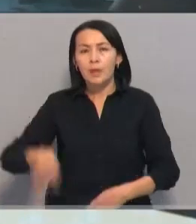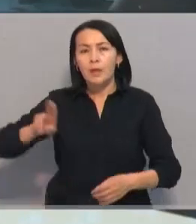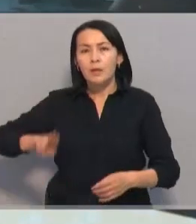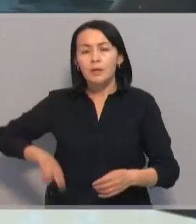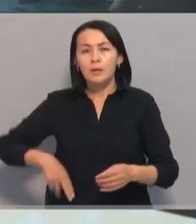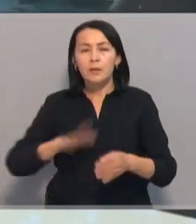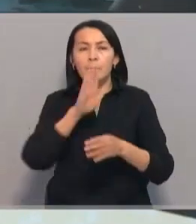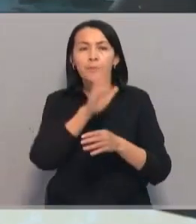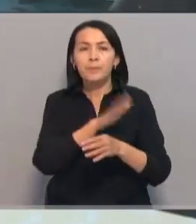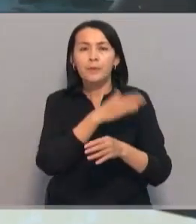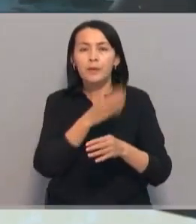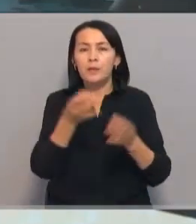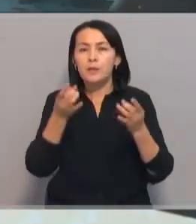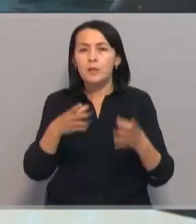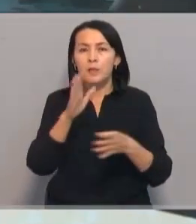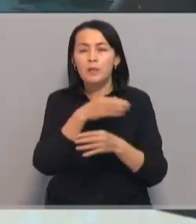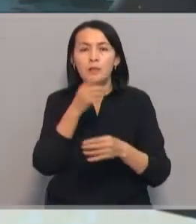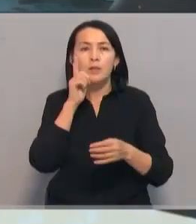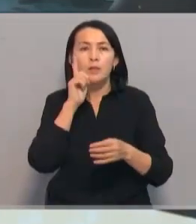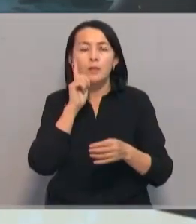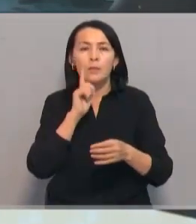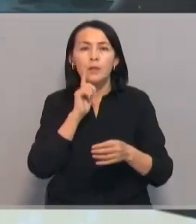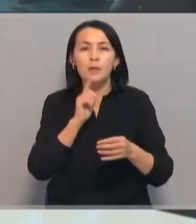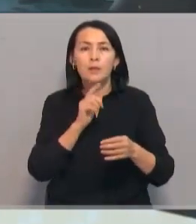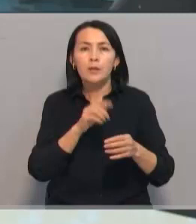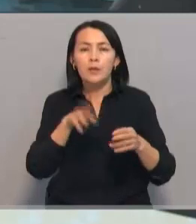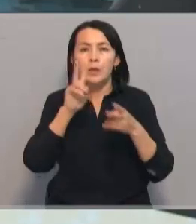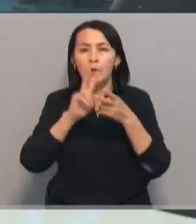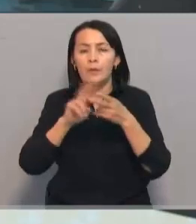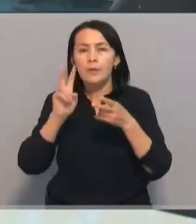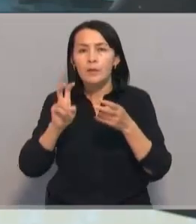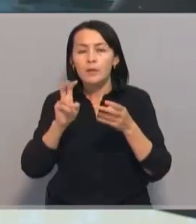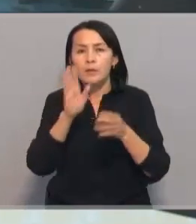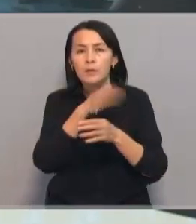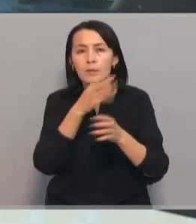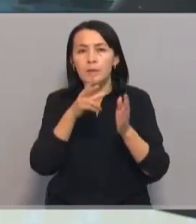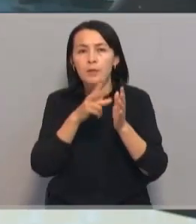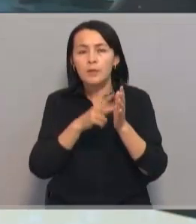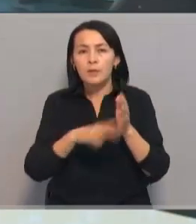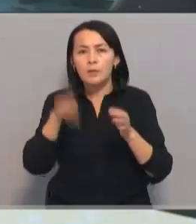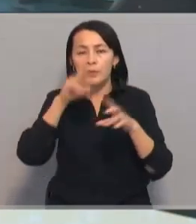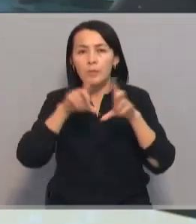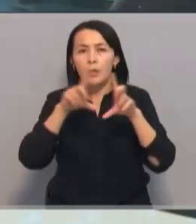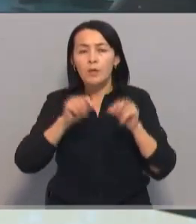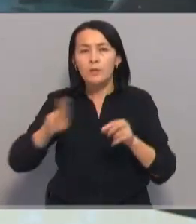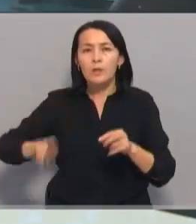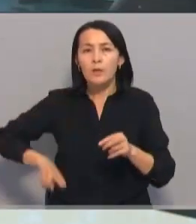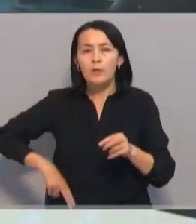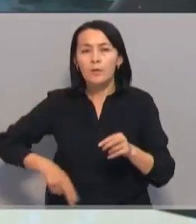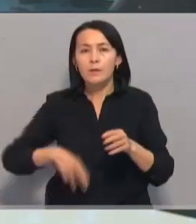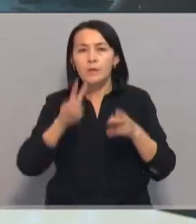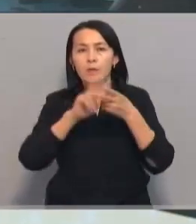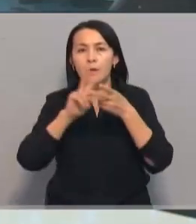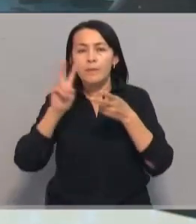Директорлар серуенде, жай серуен емес, уақытша ұстау изоляторындағы серуен. 80-ге жуық білім ордаларының басшылары